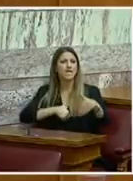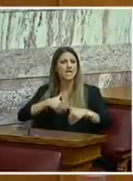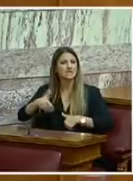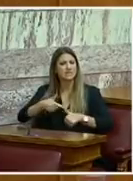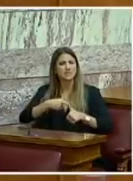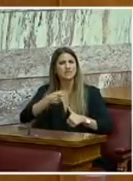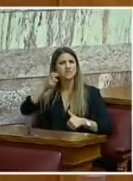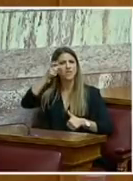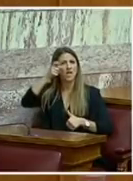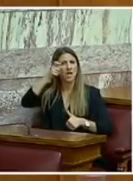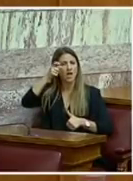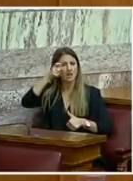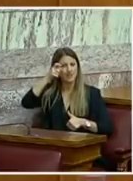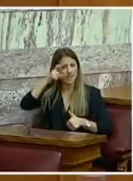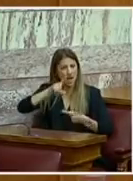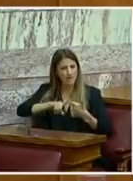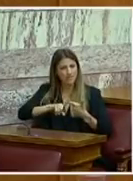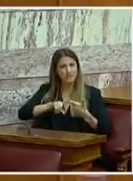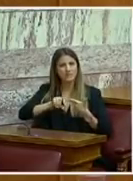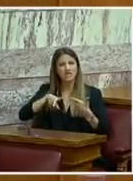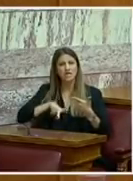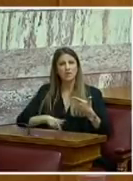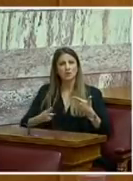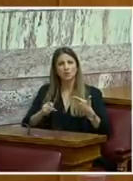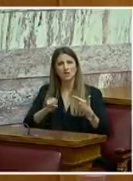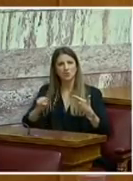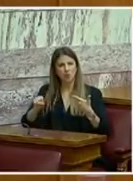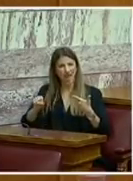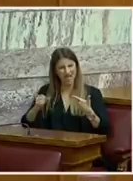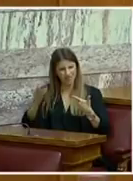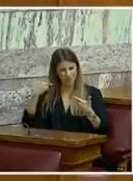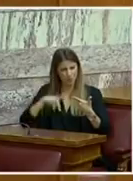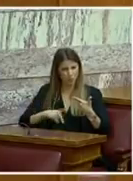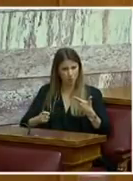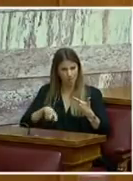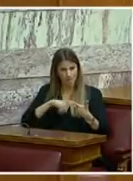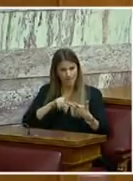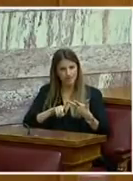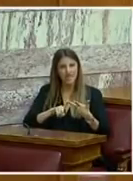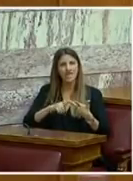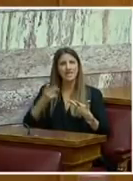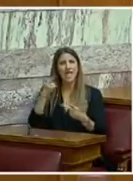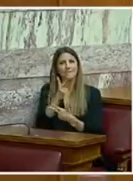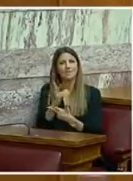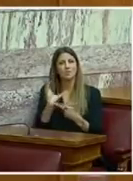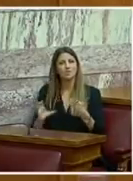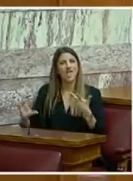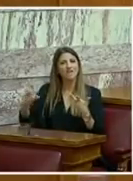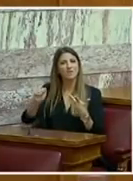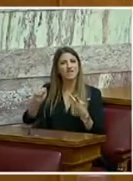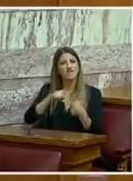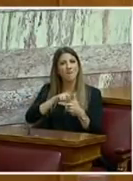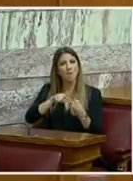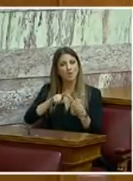και Στουρνάρα, κατά τις κυρίες του Λουπάκη και των βοηθών εισαγγελέων διαφθοράς,